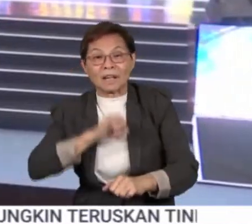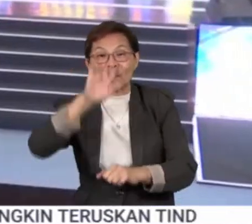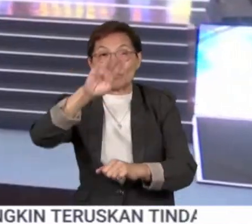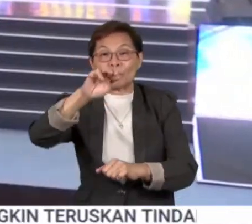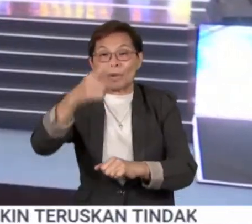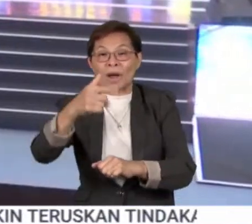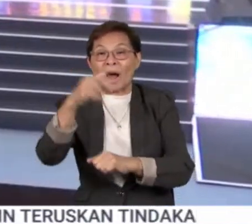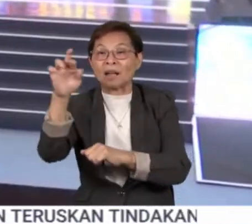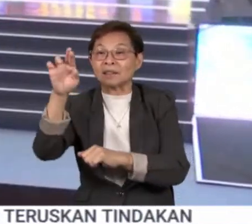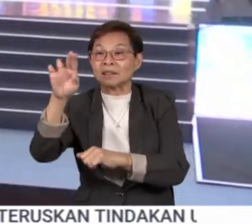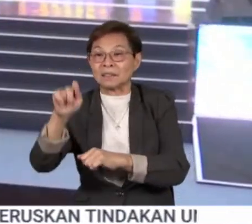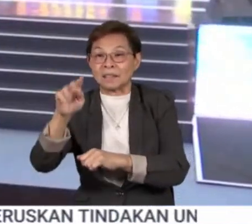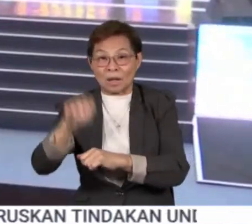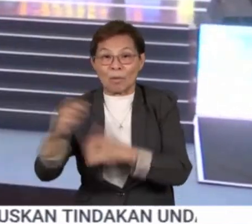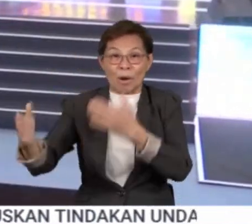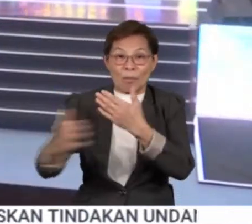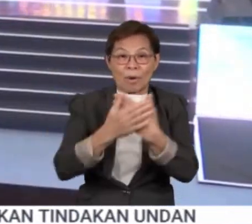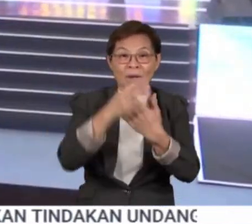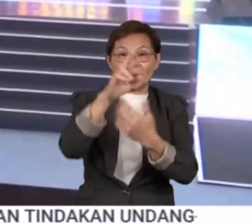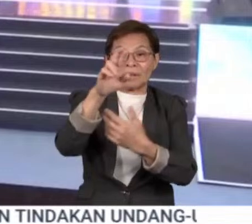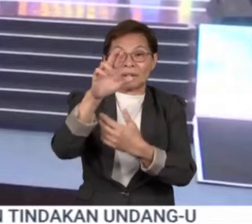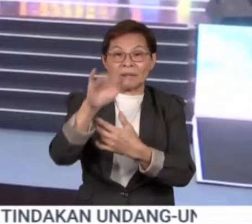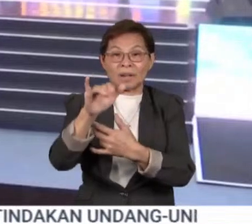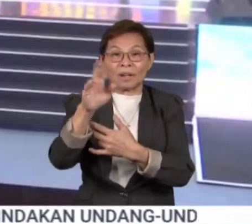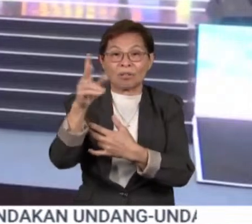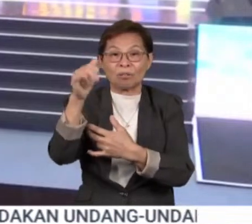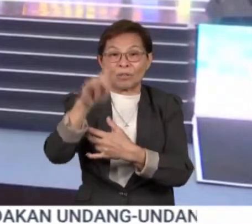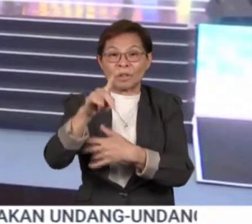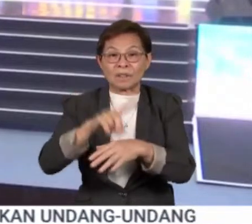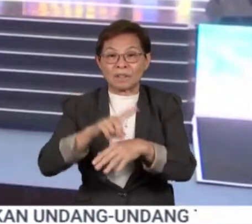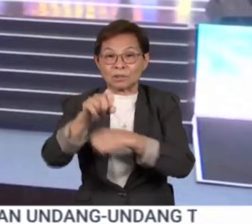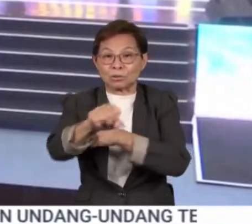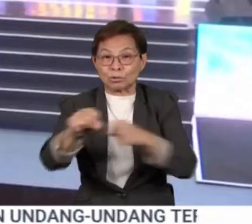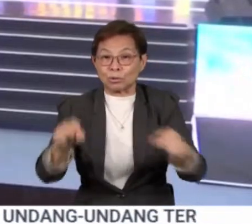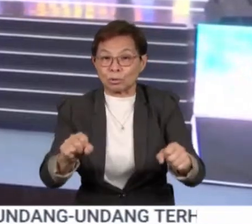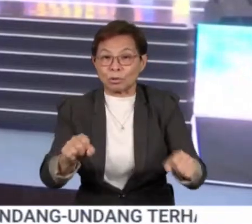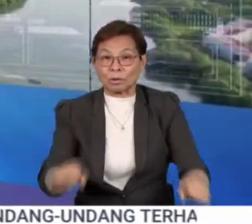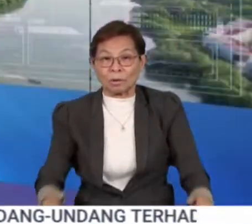Depol, RTM. Kembali kepada Radwin di studio. Silakan.